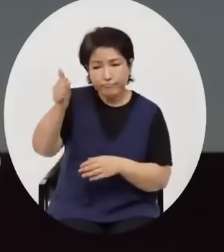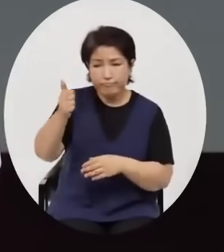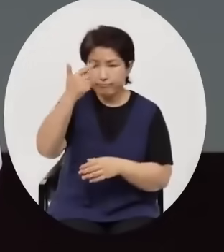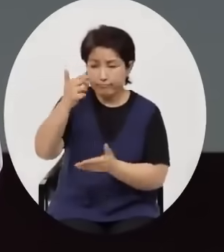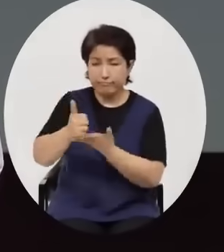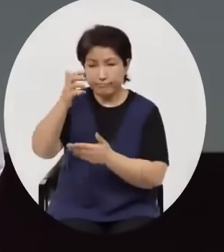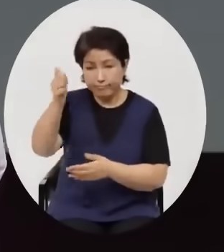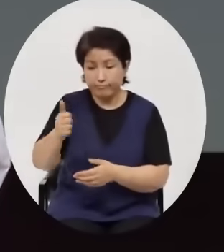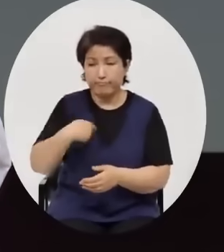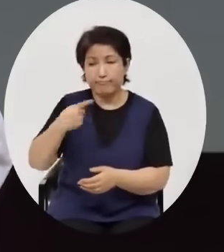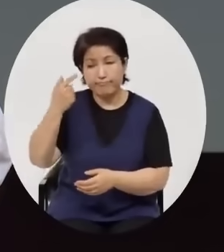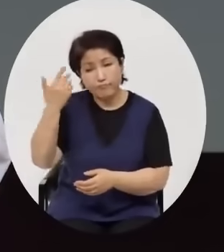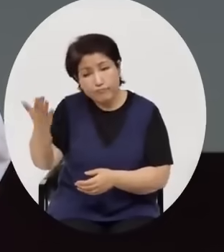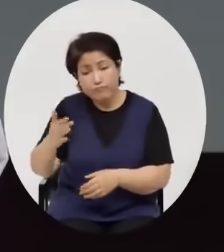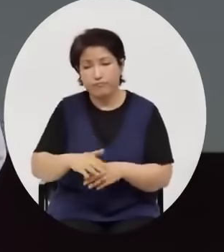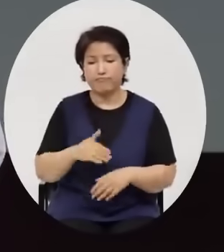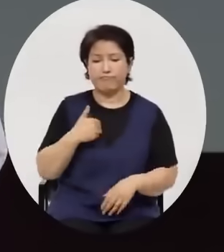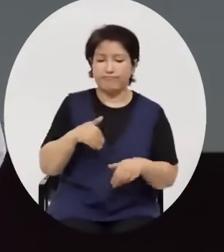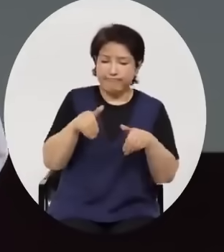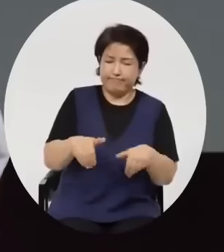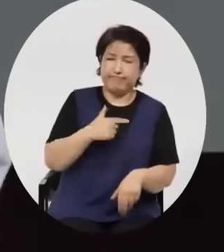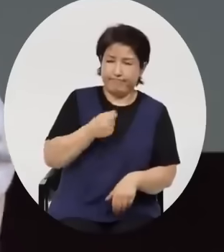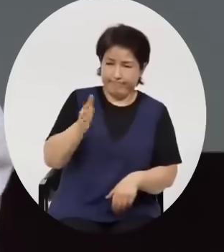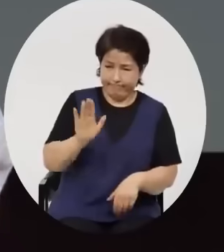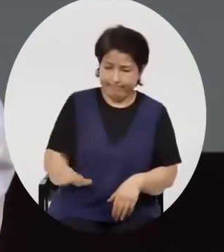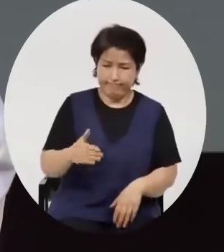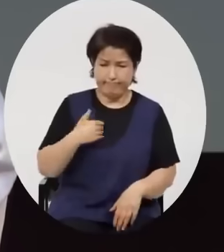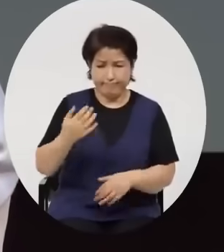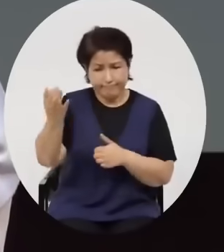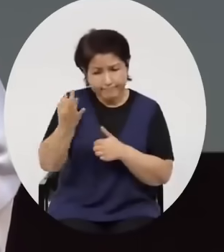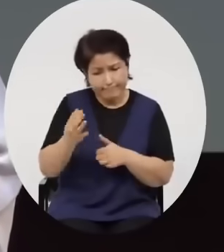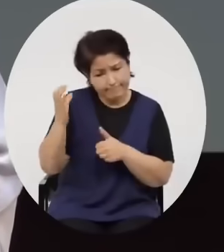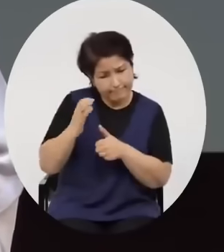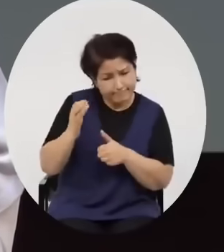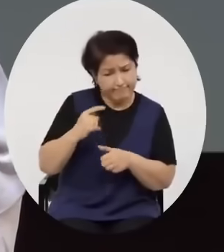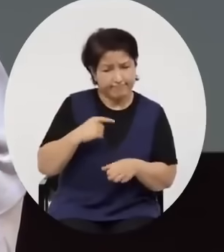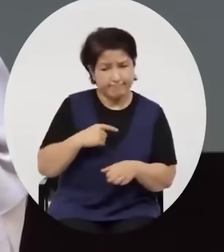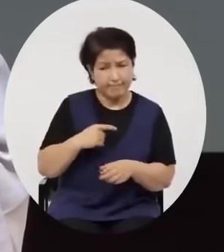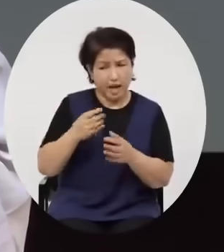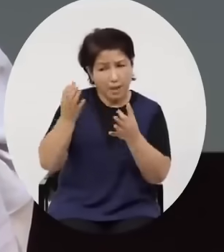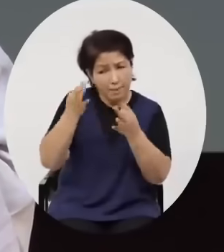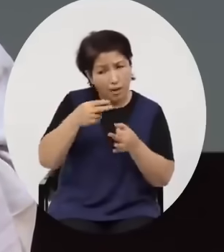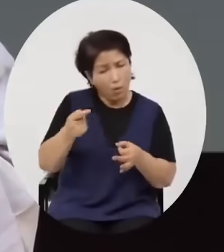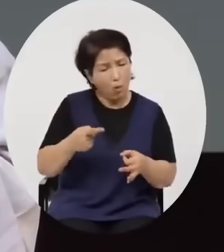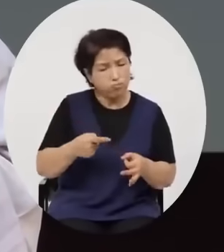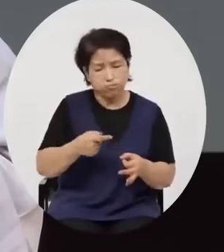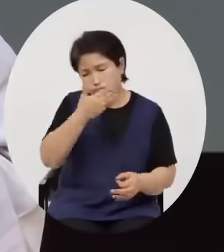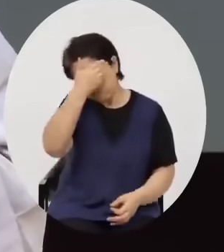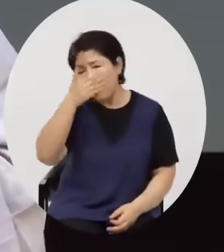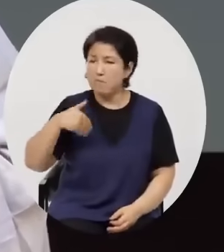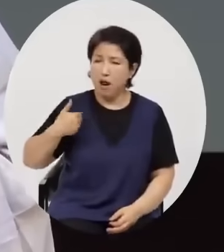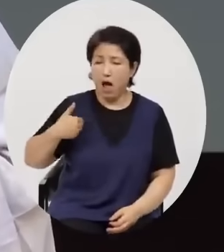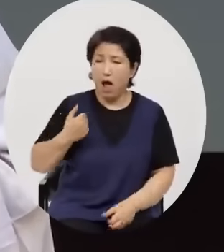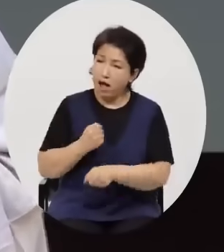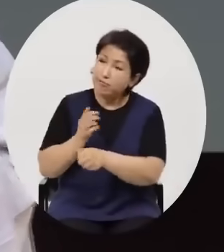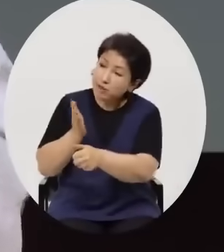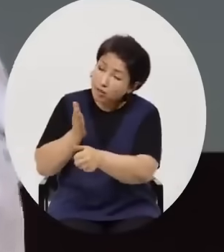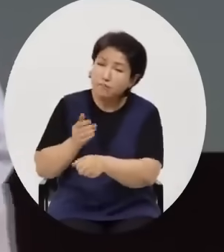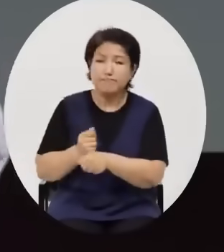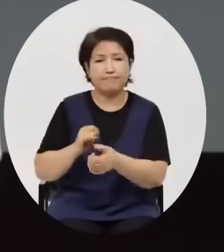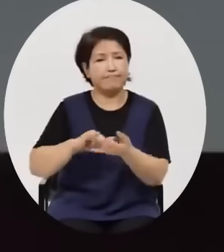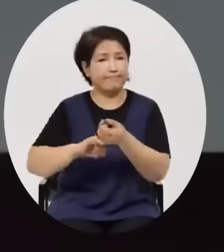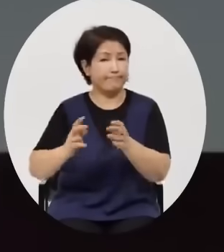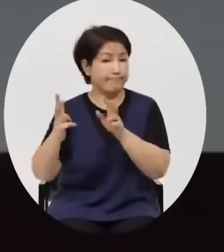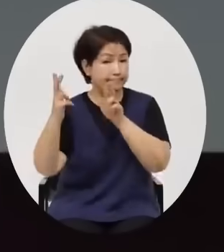머슴살이를 하려는데 부목을 하려는데 스님 아는 척하지 마세요. 그래 약속을 딱 깨고 들어갔어. 그러고